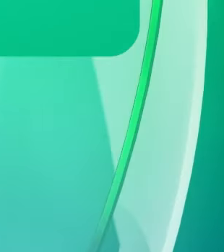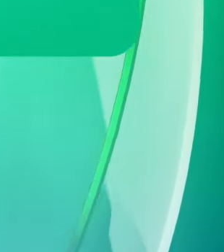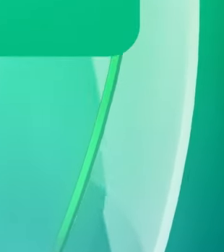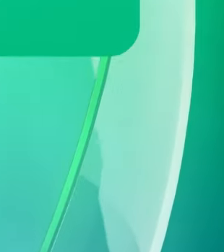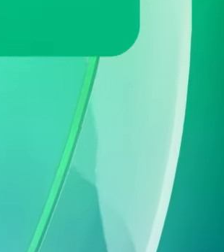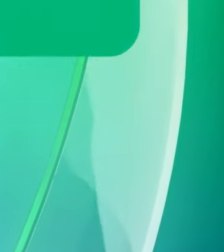вечер